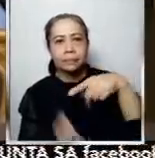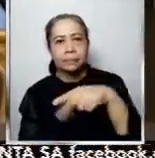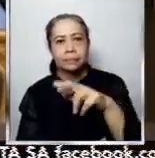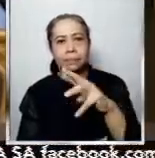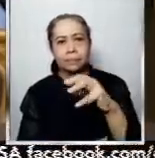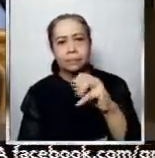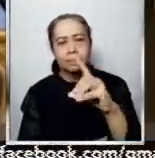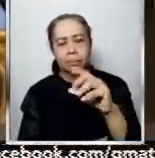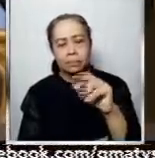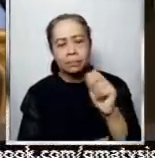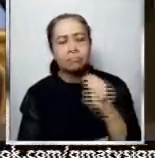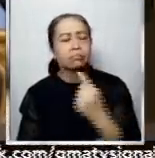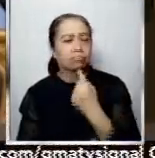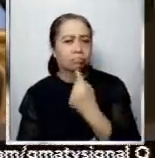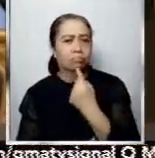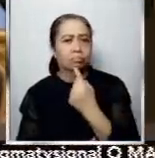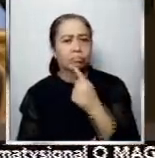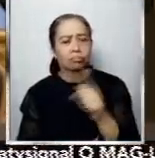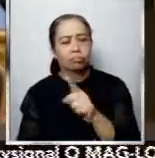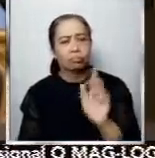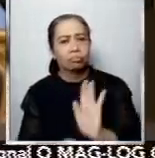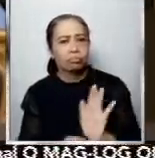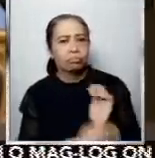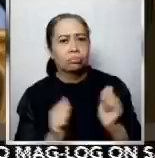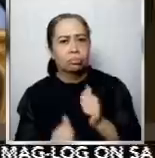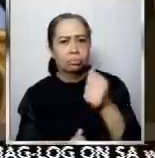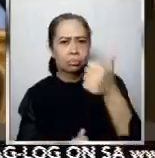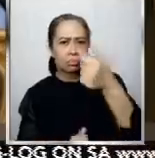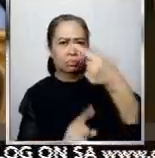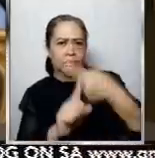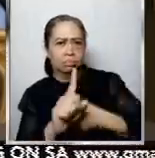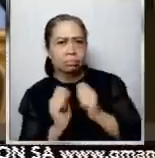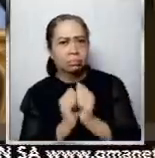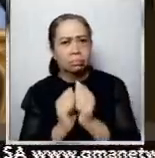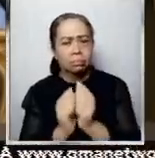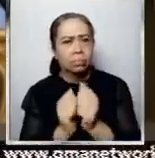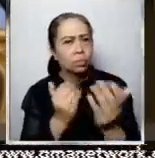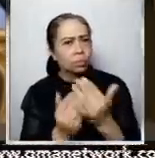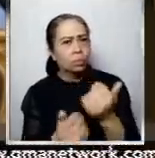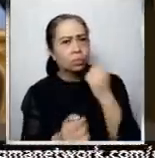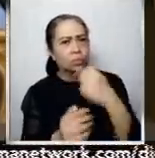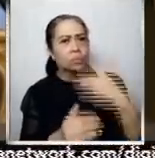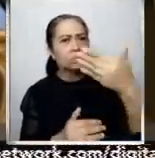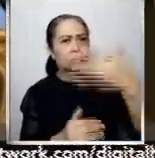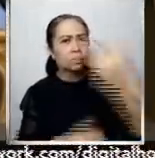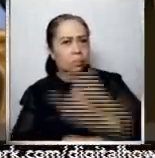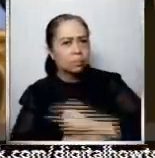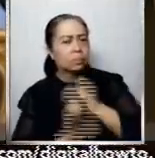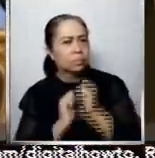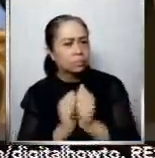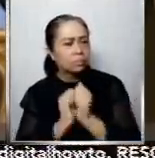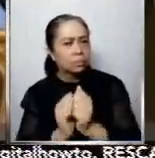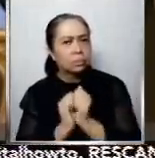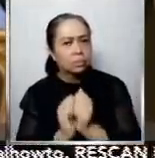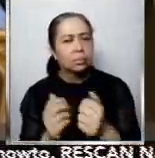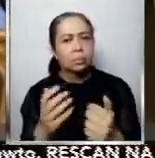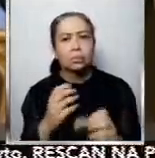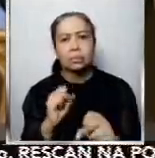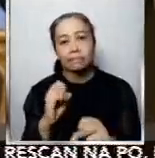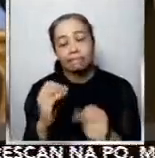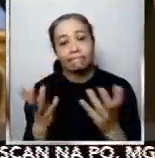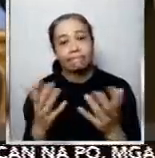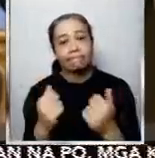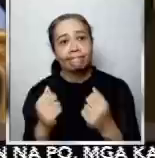sila. Parang more than 10 months na kami magkakasama, almost every other day magkasama kami. Kaya ayun, and kung magkakaroon ako